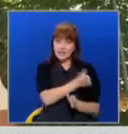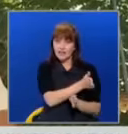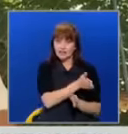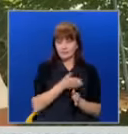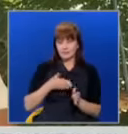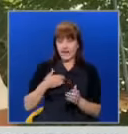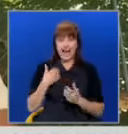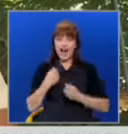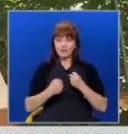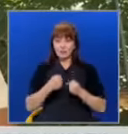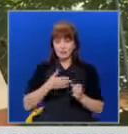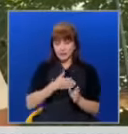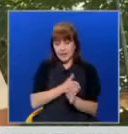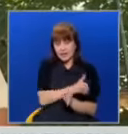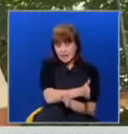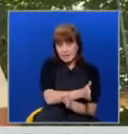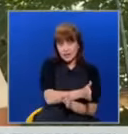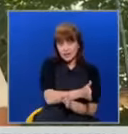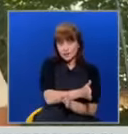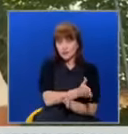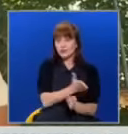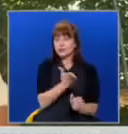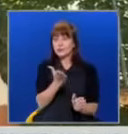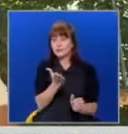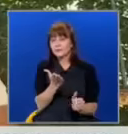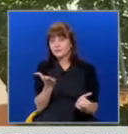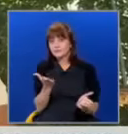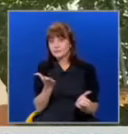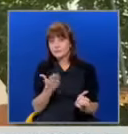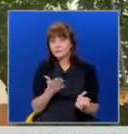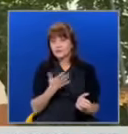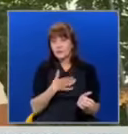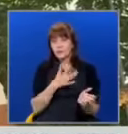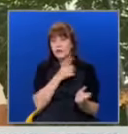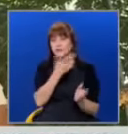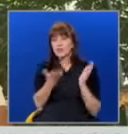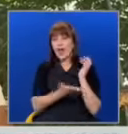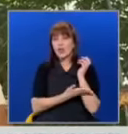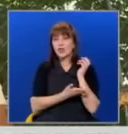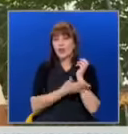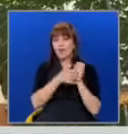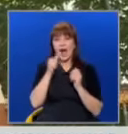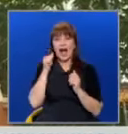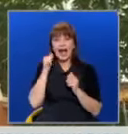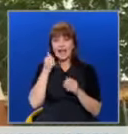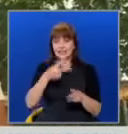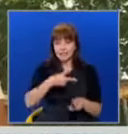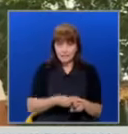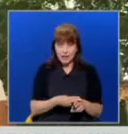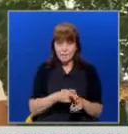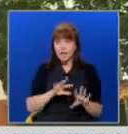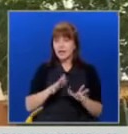в последния момент имам лъшна и го ударихме. И реално добре, че беше акацията, рейс спрев акацията. Иначе поне